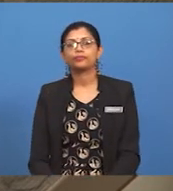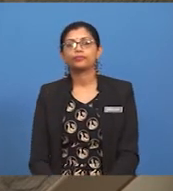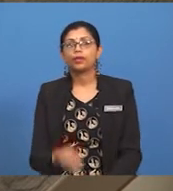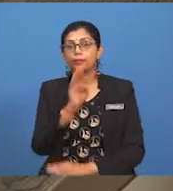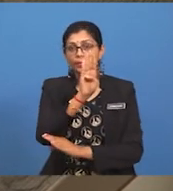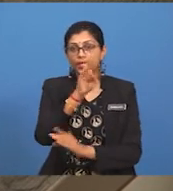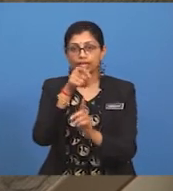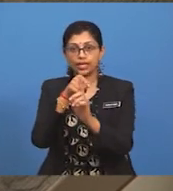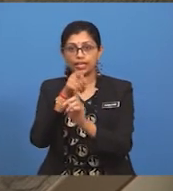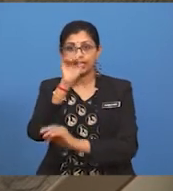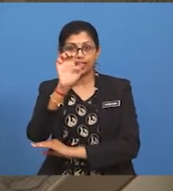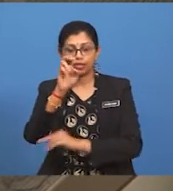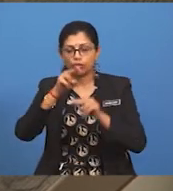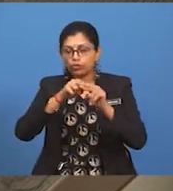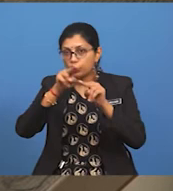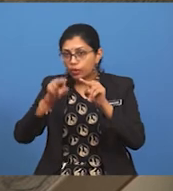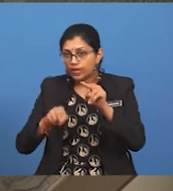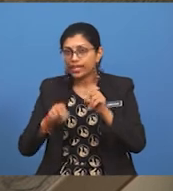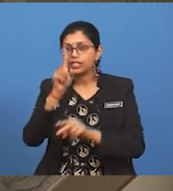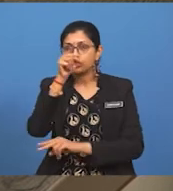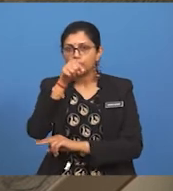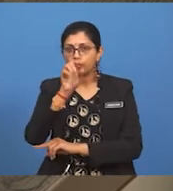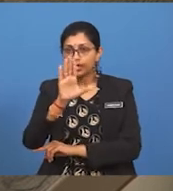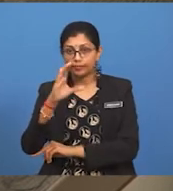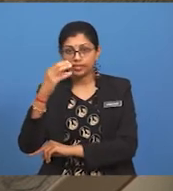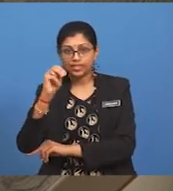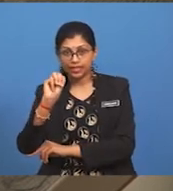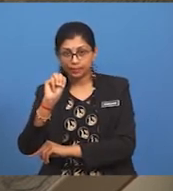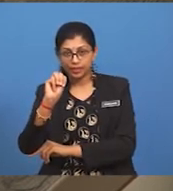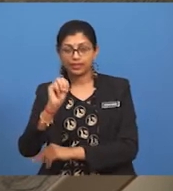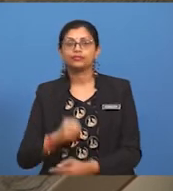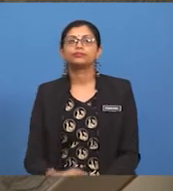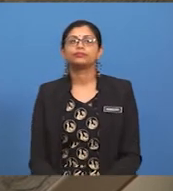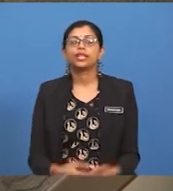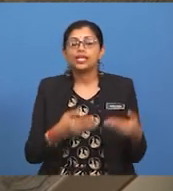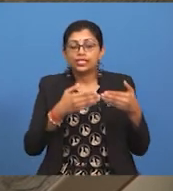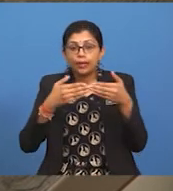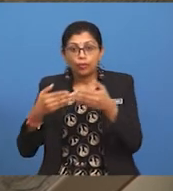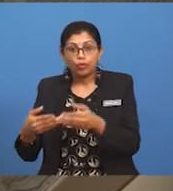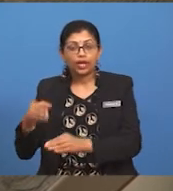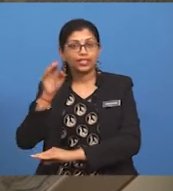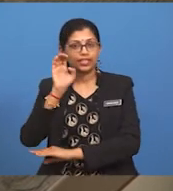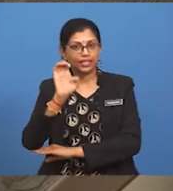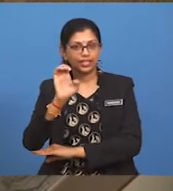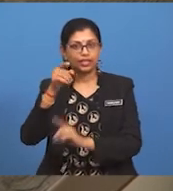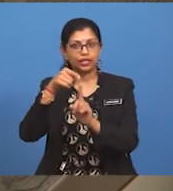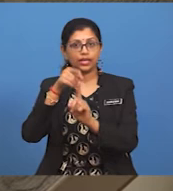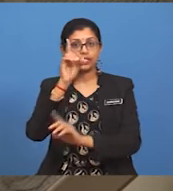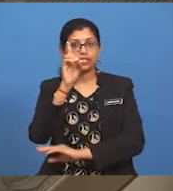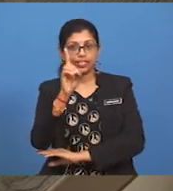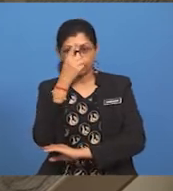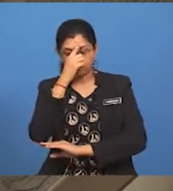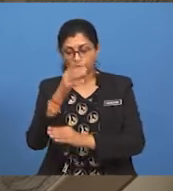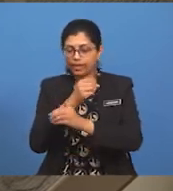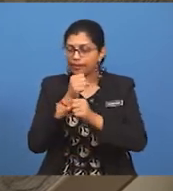E, turunkan 1.5 cm. Sambungkan E ke D untuk